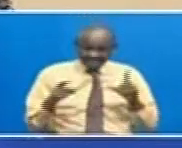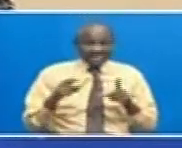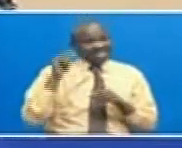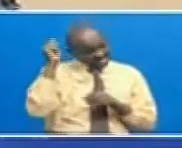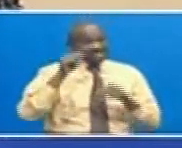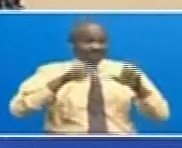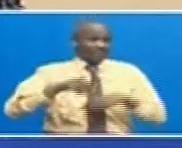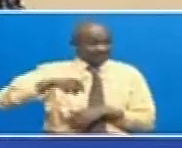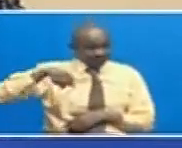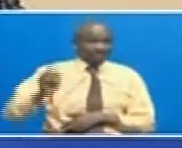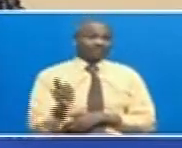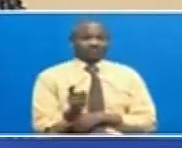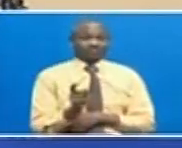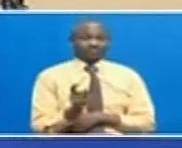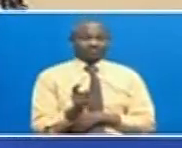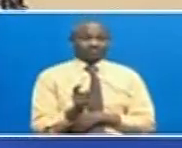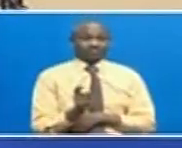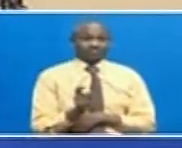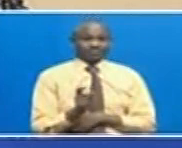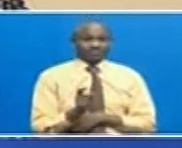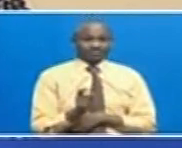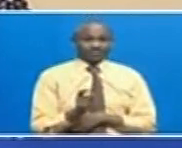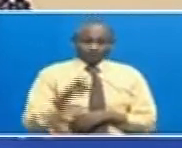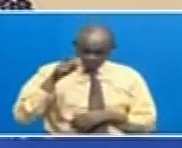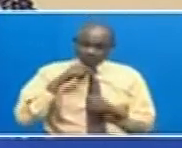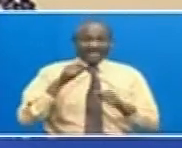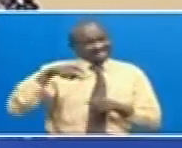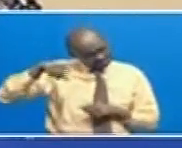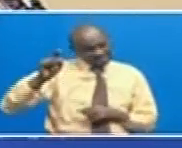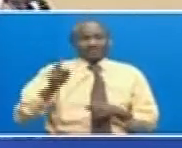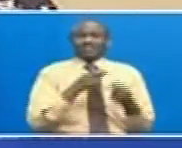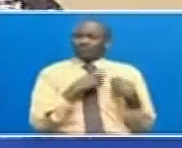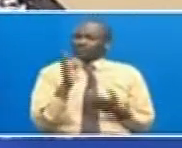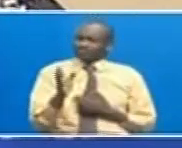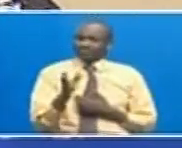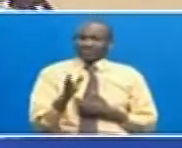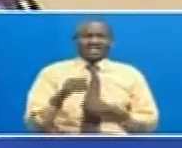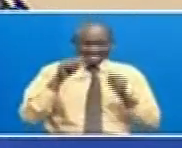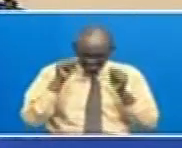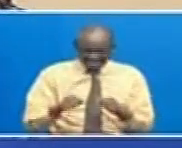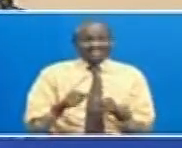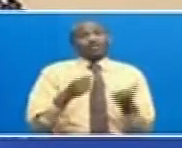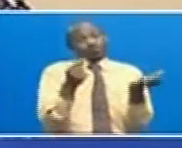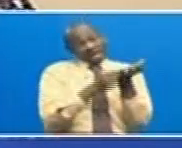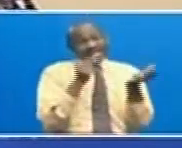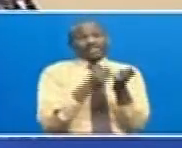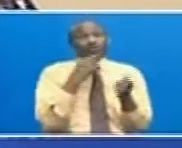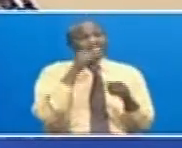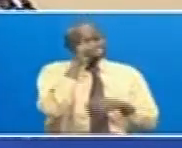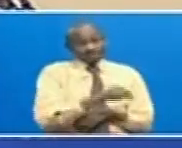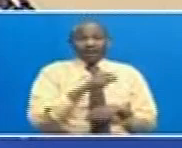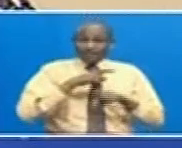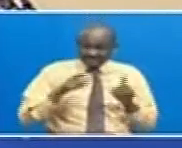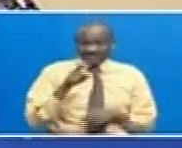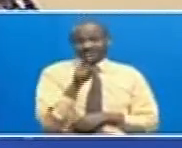farmers and it educates the children of the sugarcane farmers. Yes, Ugandan sugar is cheap, but it only feeds